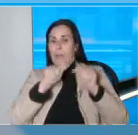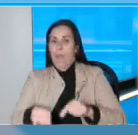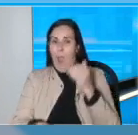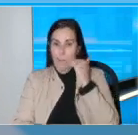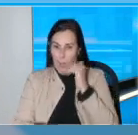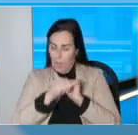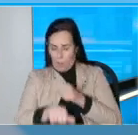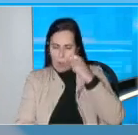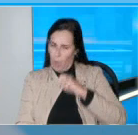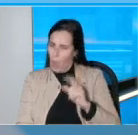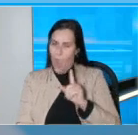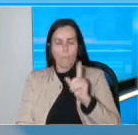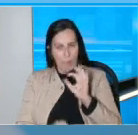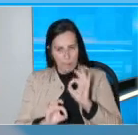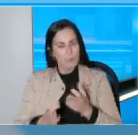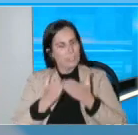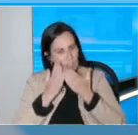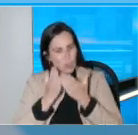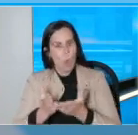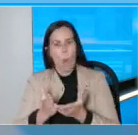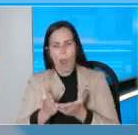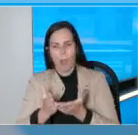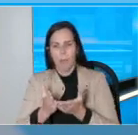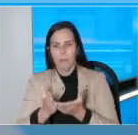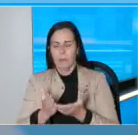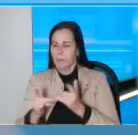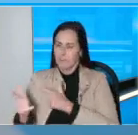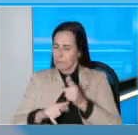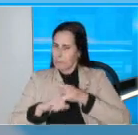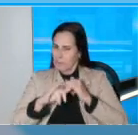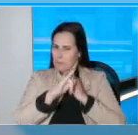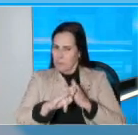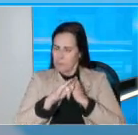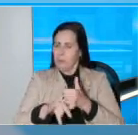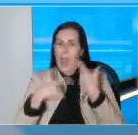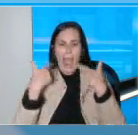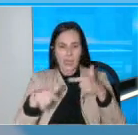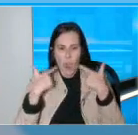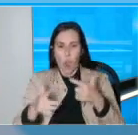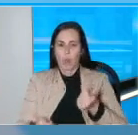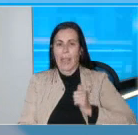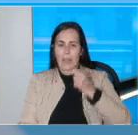אמריקאים לתמוך באוקראינה, אבל בהחלט סיוע בצורת מערכות נשק, בצורת הדרכות,